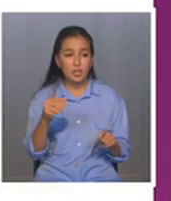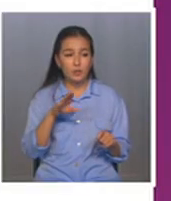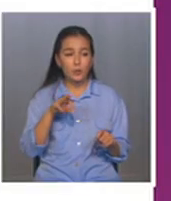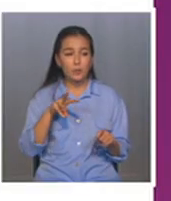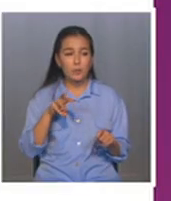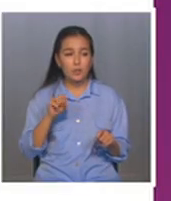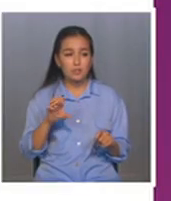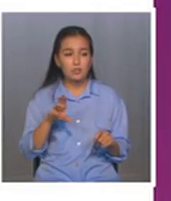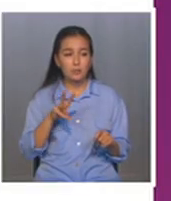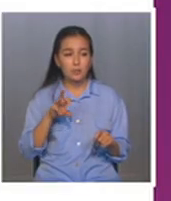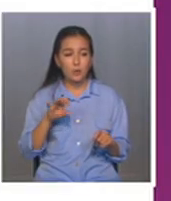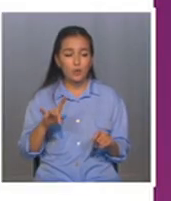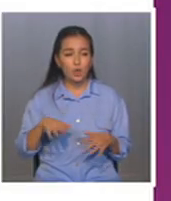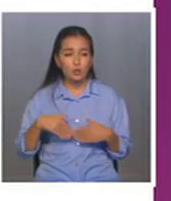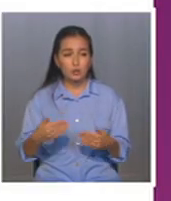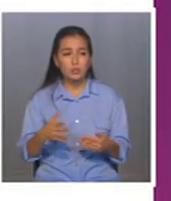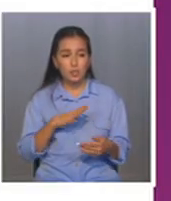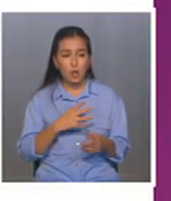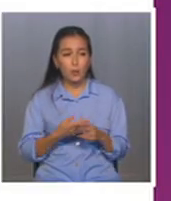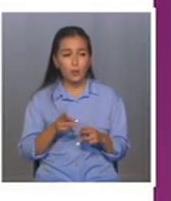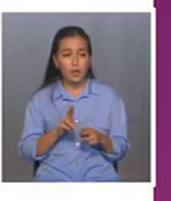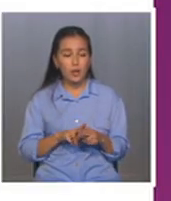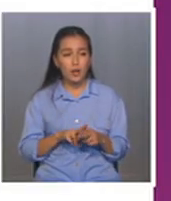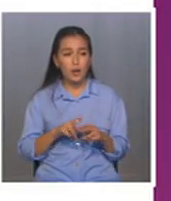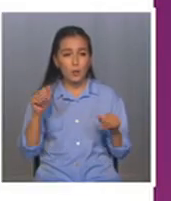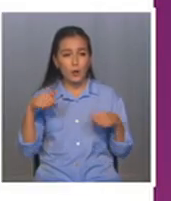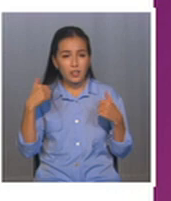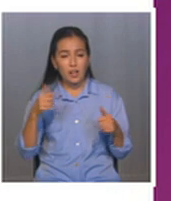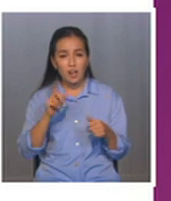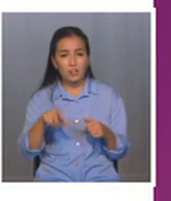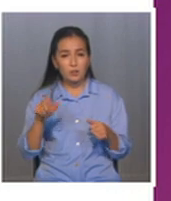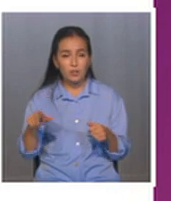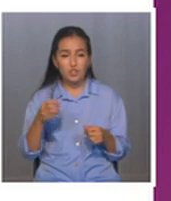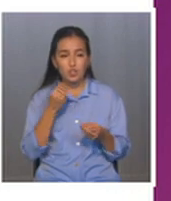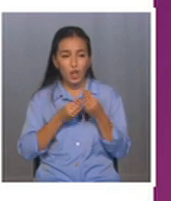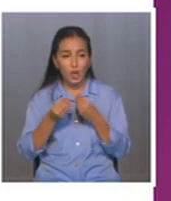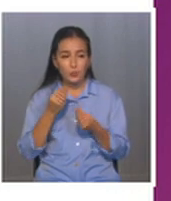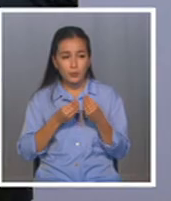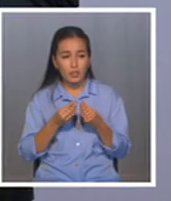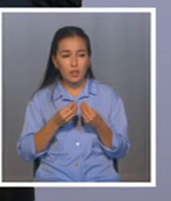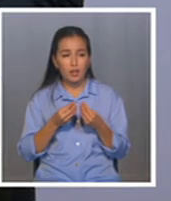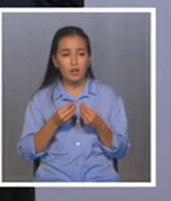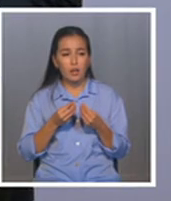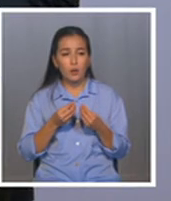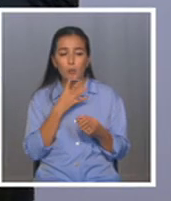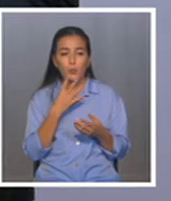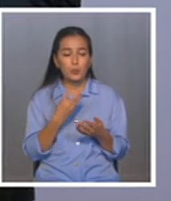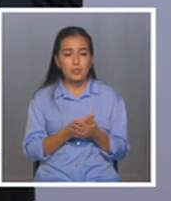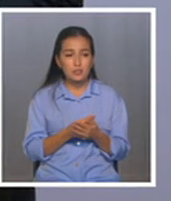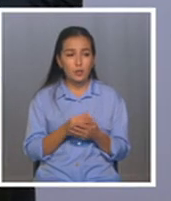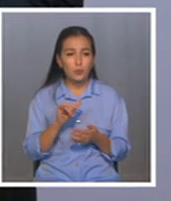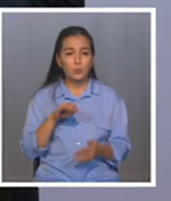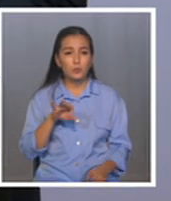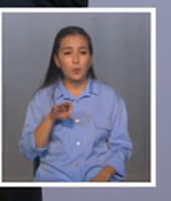Мор ұсынды. Ол қойлар адамдарды жеуде және өзінің «Утопия»